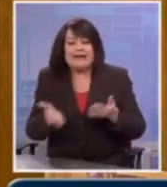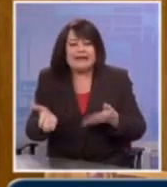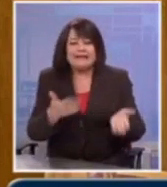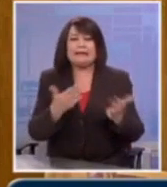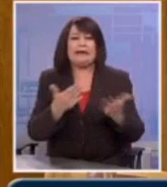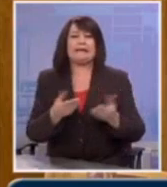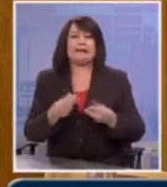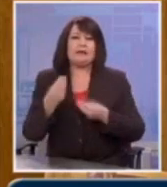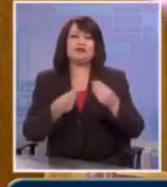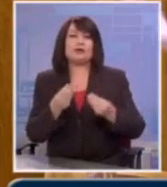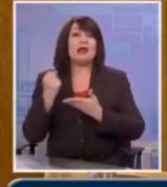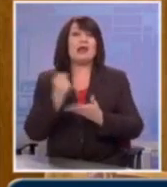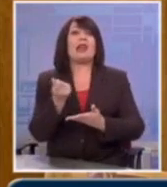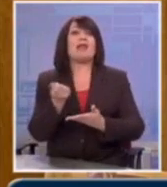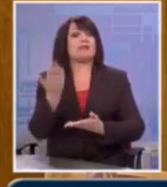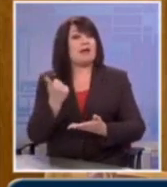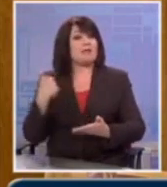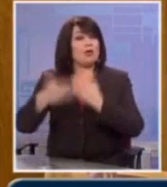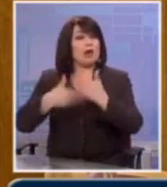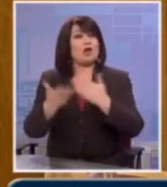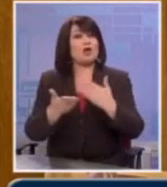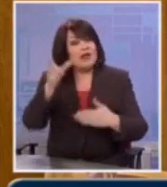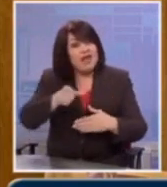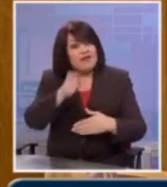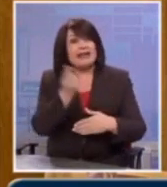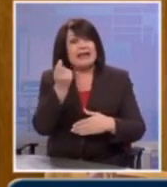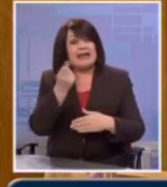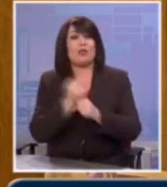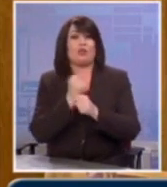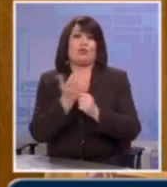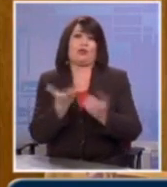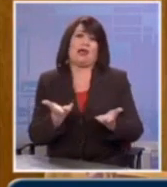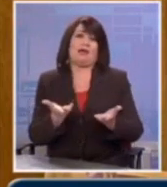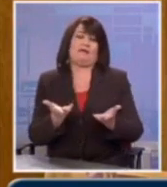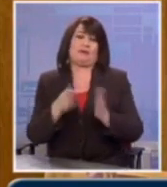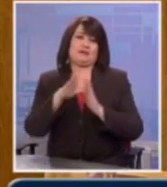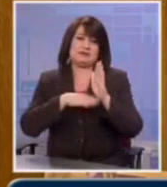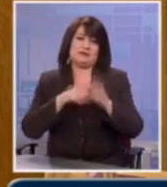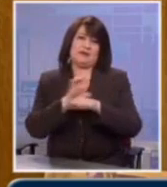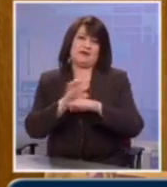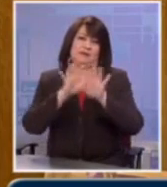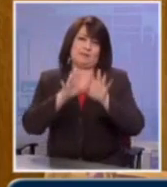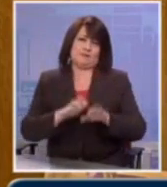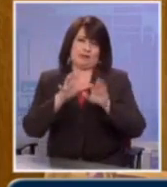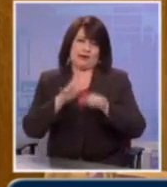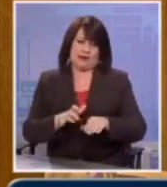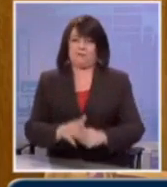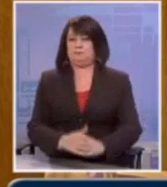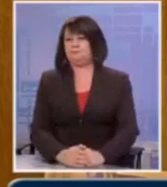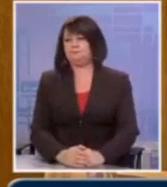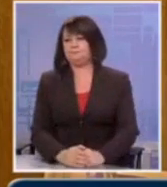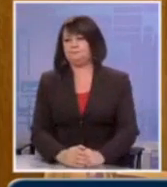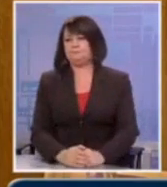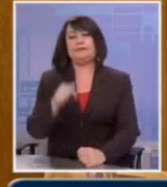διατεθεί πόροι εδώ και πολλά χρόνια η ιστορία με τα συστήματα τα πληροφοριακά εδώ